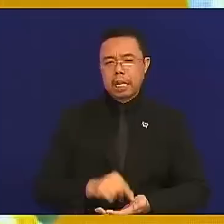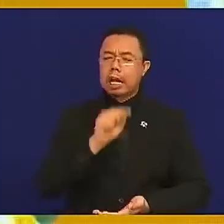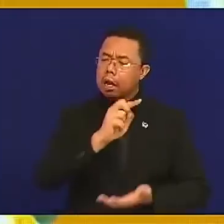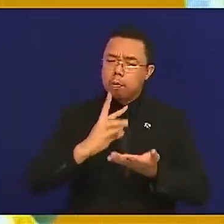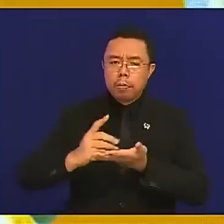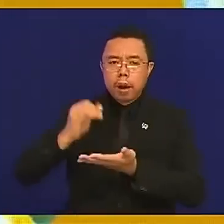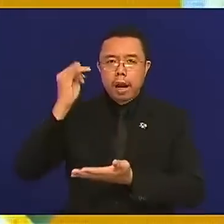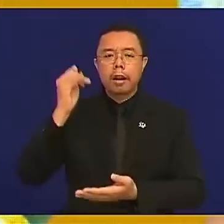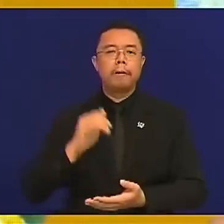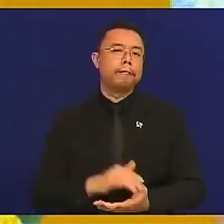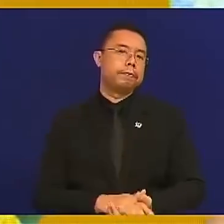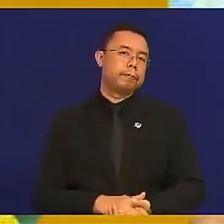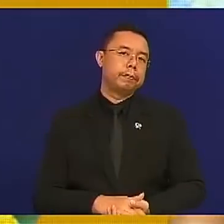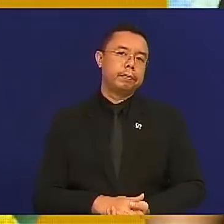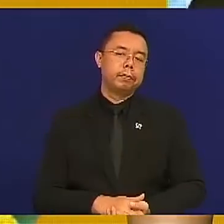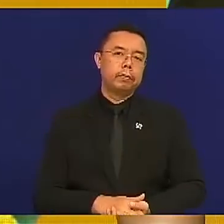Kamu berharga.